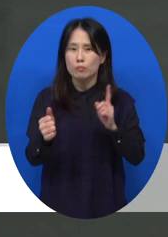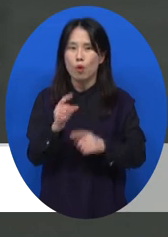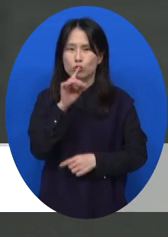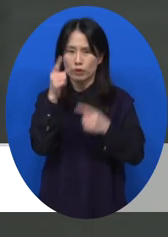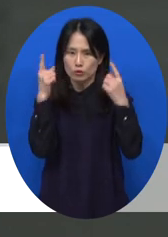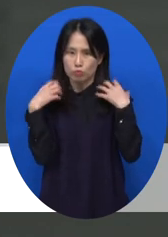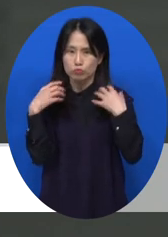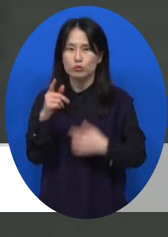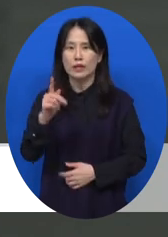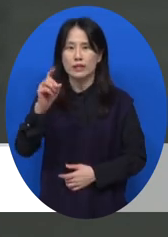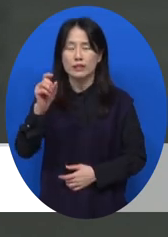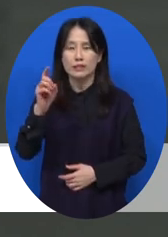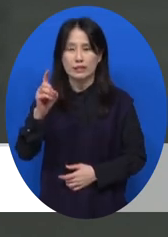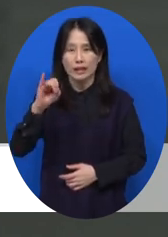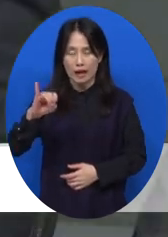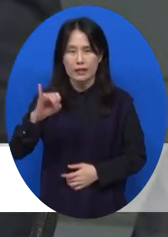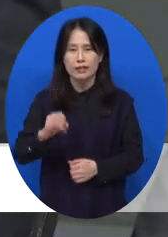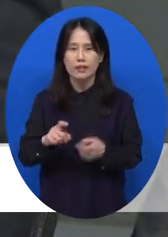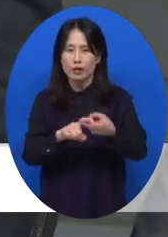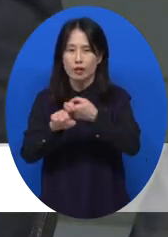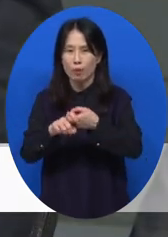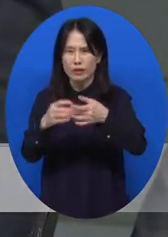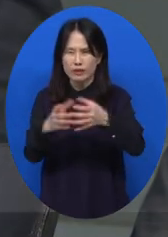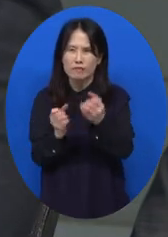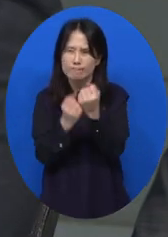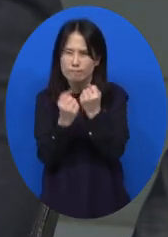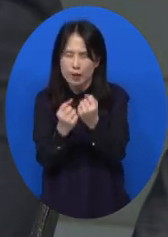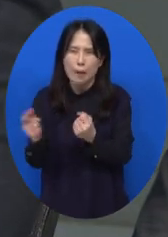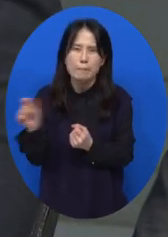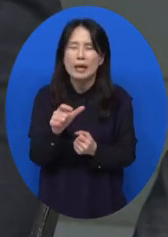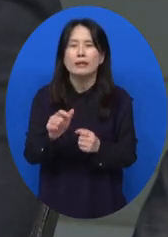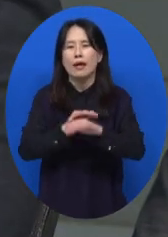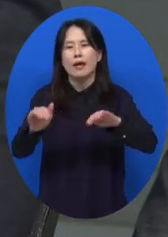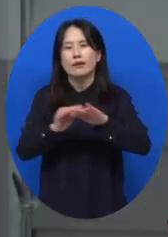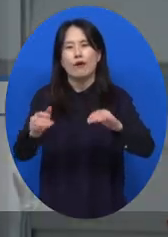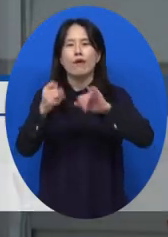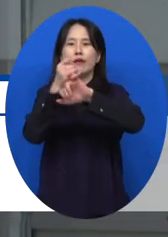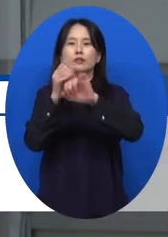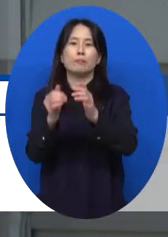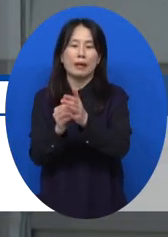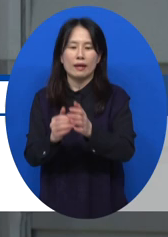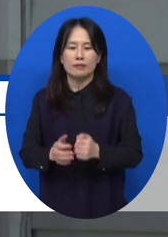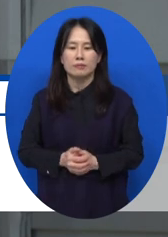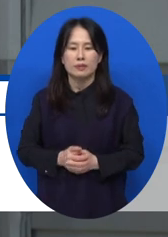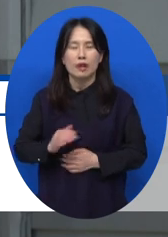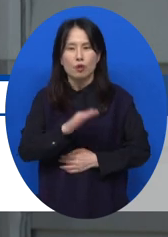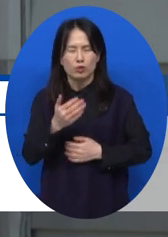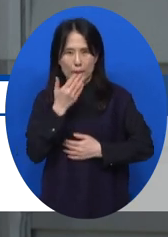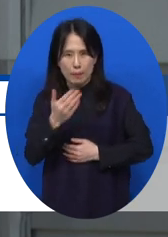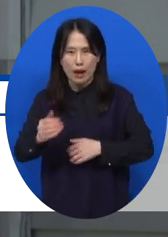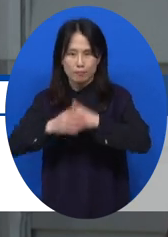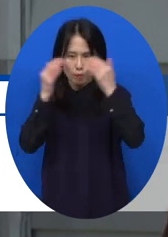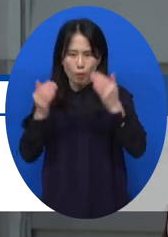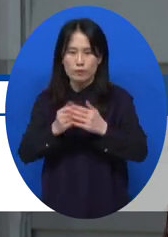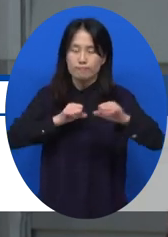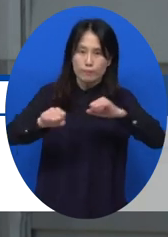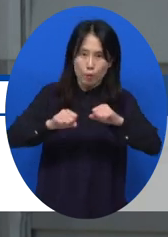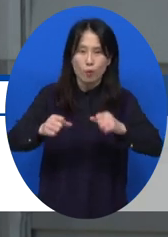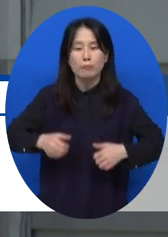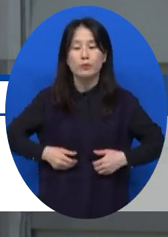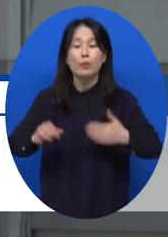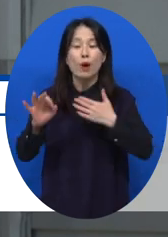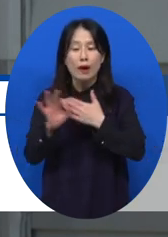중앙정부와 KDI 등 관계기관을 설득해 빠르게 해결할 것을 약속했습니다. 우리가 할 수 있는 모든 것을 하고 피어감을